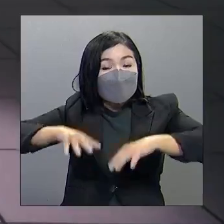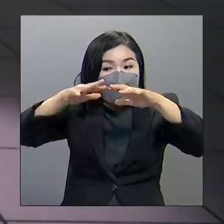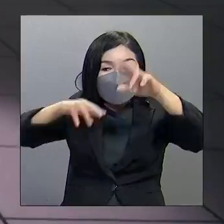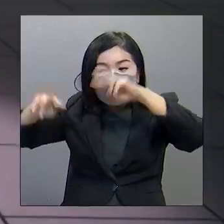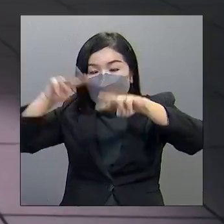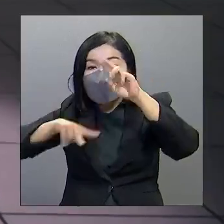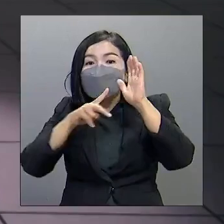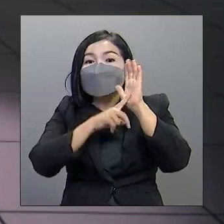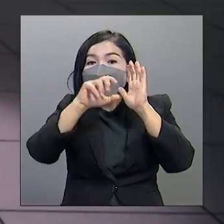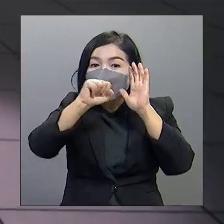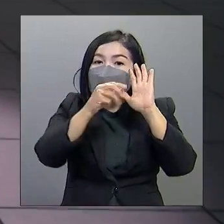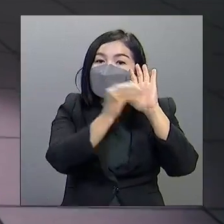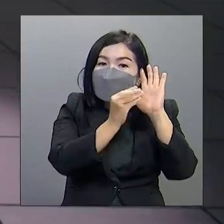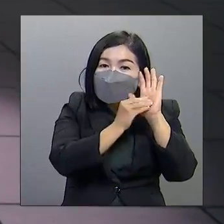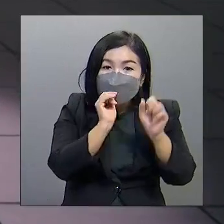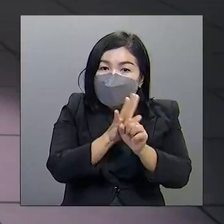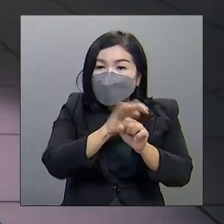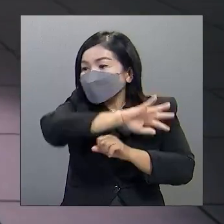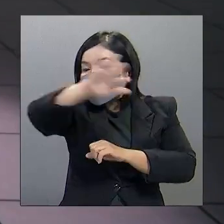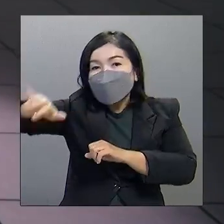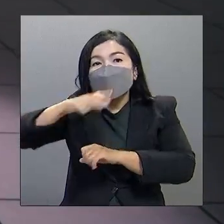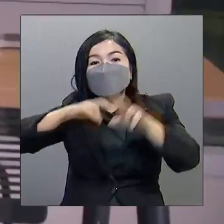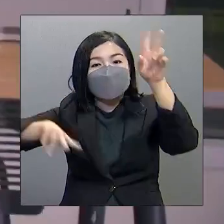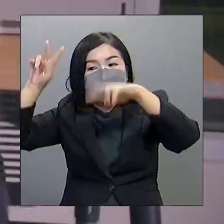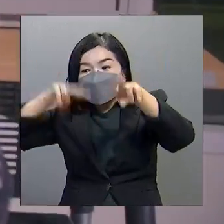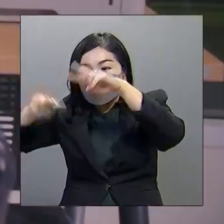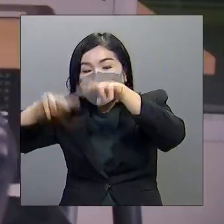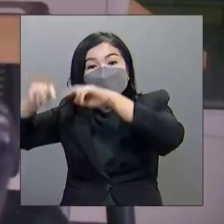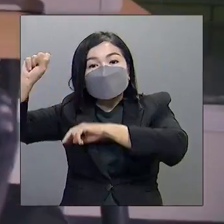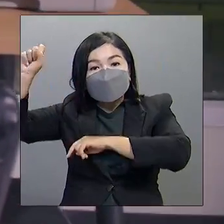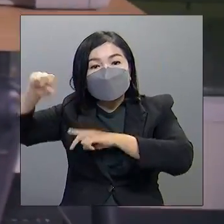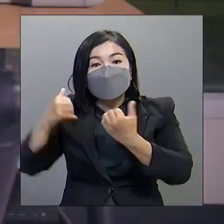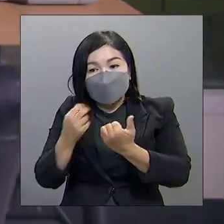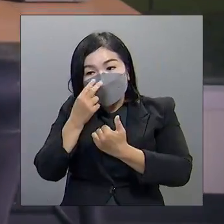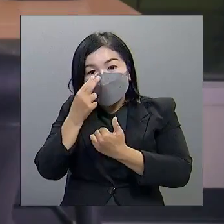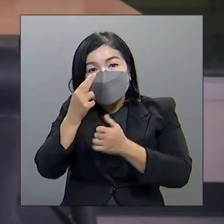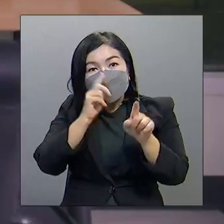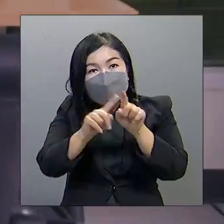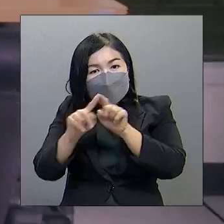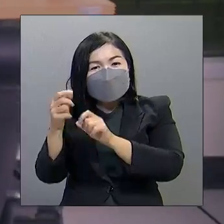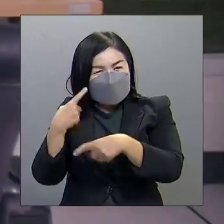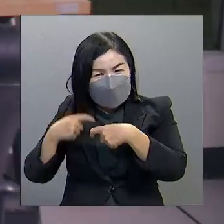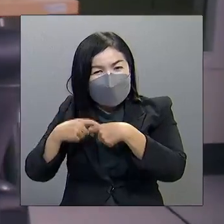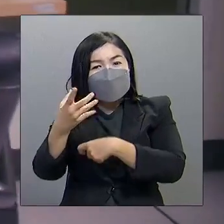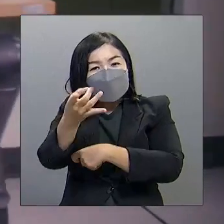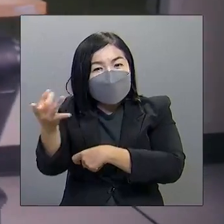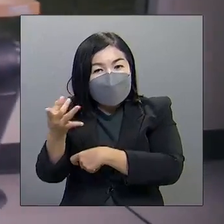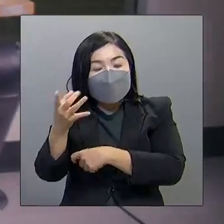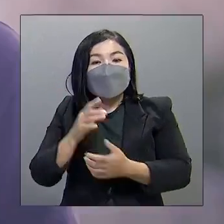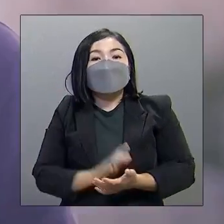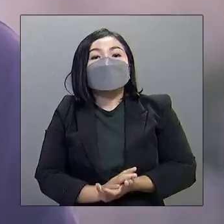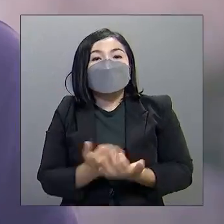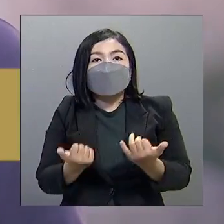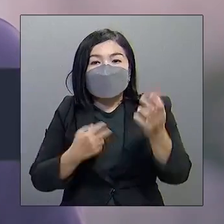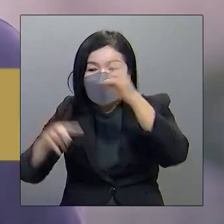มุทรปราการหรือแค่กรุงเทพแต่ว่าขึ้นไปไกลเลยอย่างที่เราไปดูกันมาวันนี้นะฮะสิ่งที่ท้าทายที่สุดของพี่ตอนนี้คืออะไร คือเราจะต้องดูแล